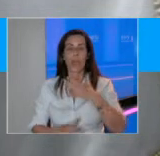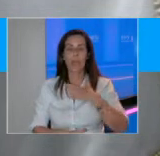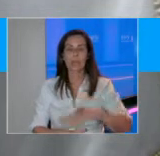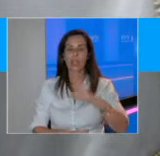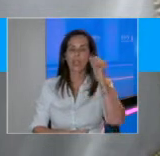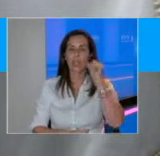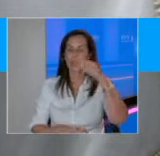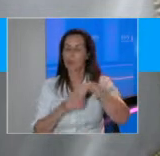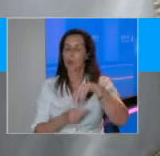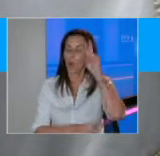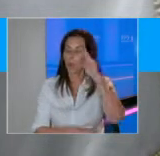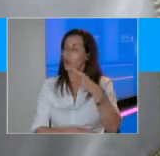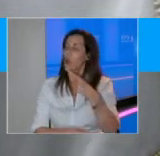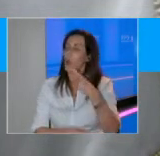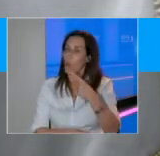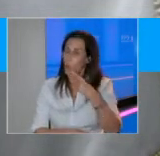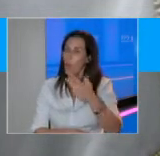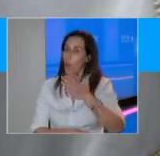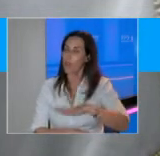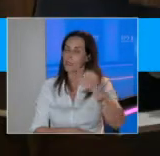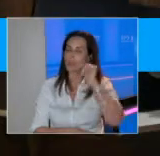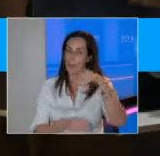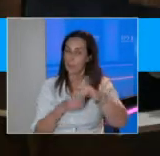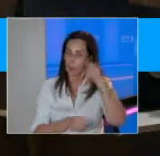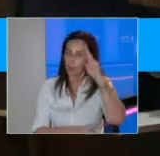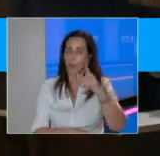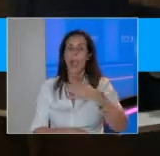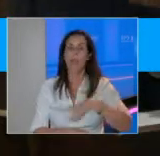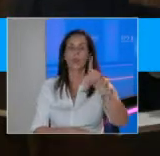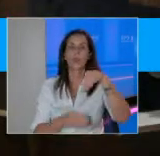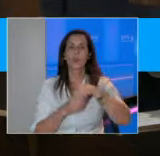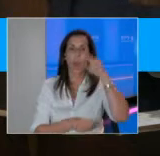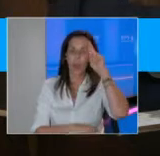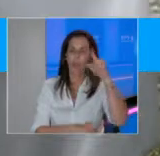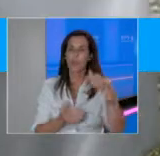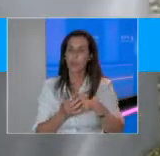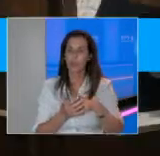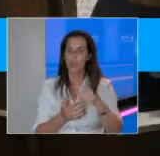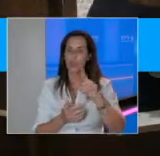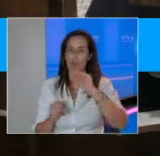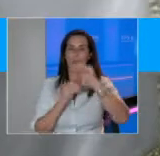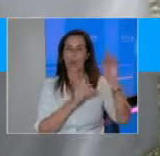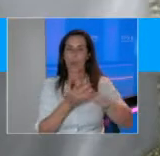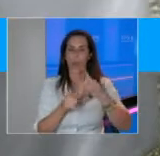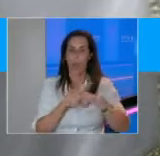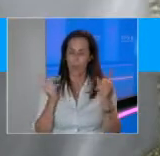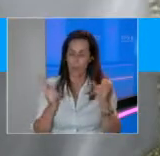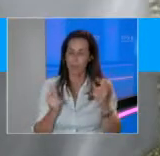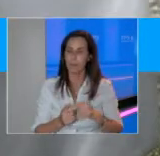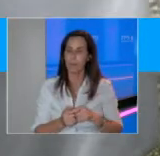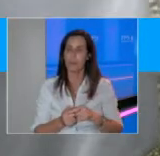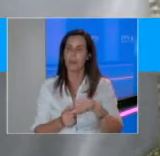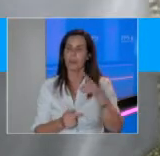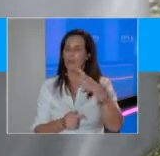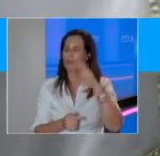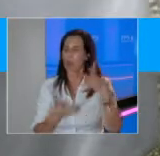גבי אשכנזי בליכוד. הוא דיבר אחריו, הוא חיזר אחריו, הוא בעיקר רצה אותו בליכוד כדי שלא יהיה במקום אחר, כן? ואפילו